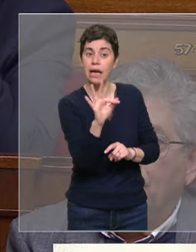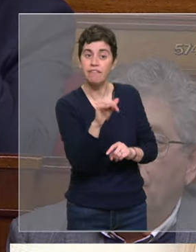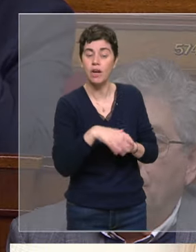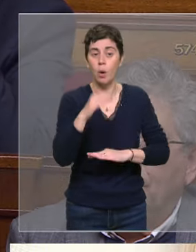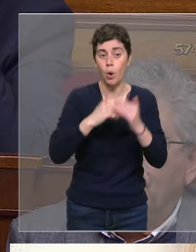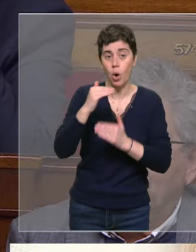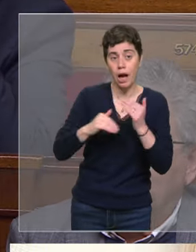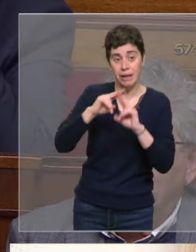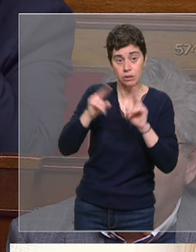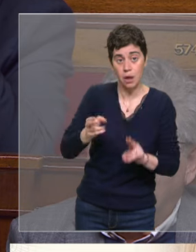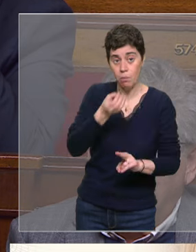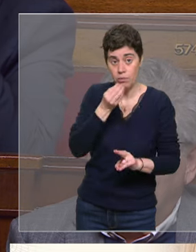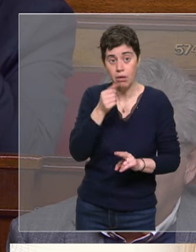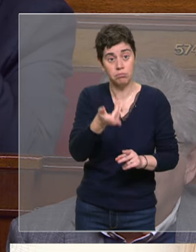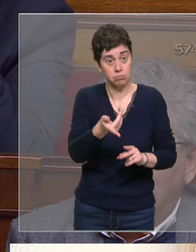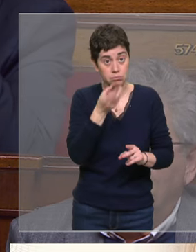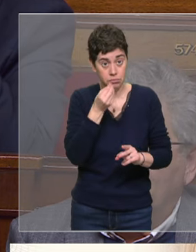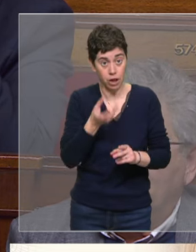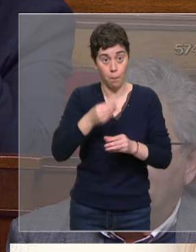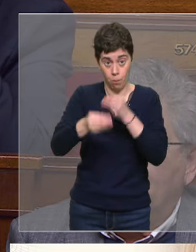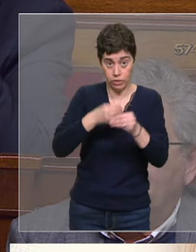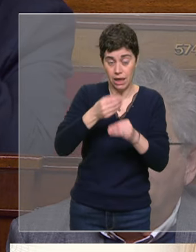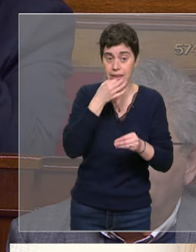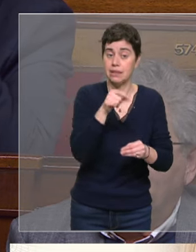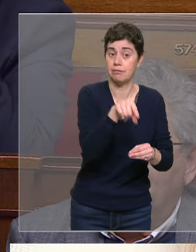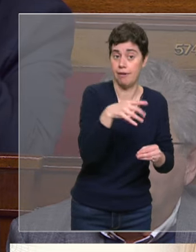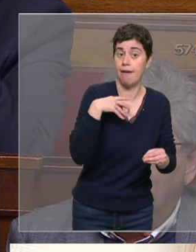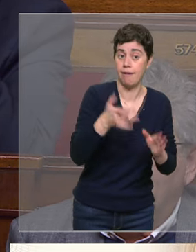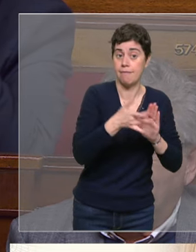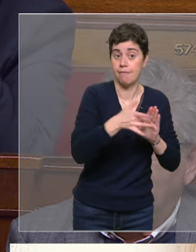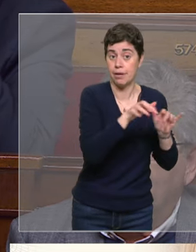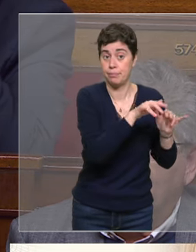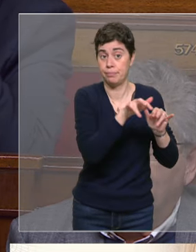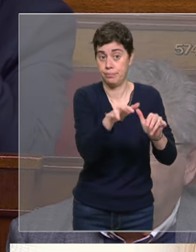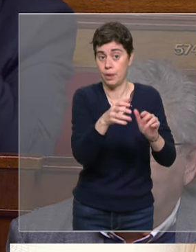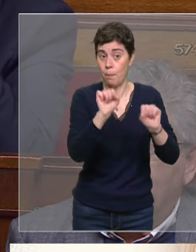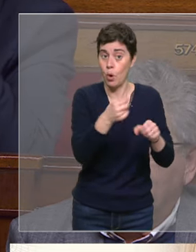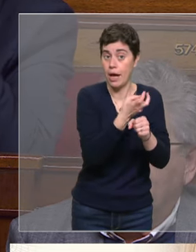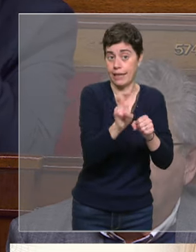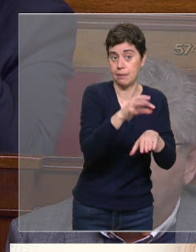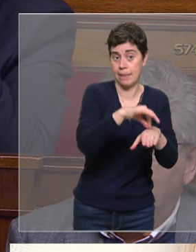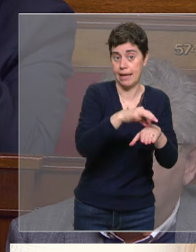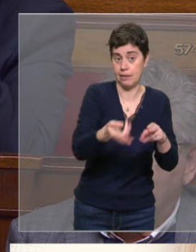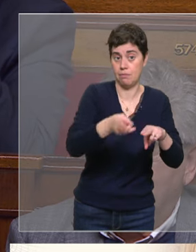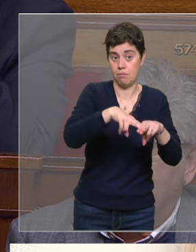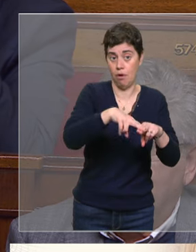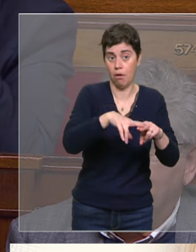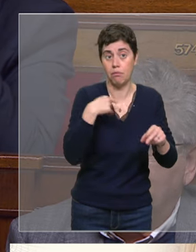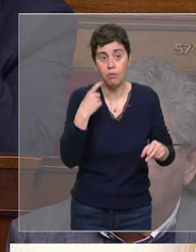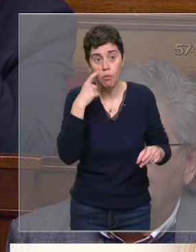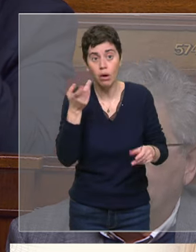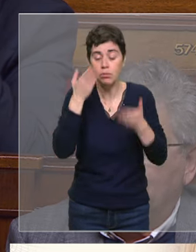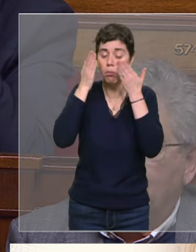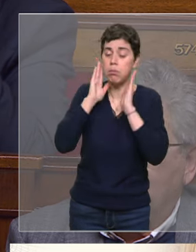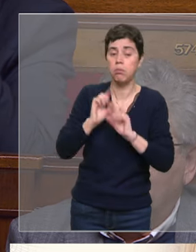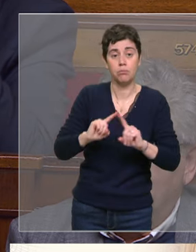que les surpopulations dans les camps de déplacés entraînent des risques accrus mortels de maladies mortelles. Personne ne peut dire qu'il l'ignorait.